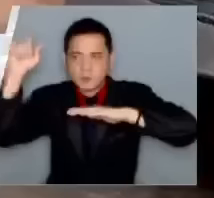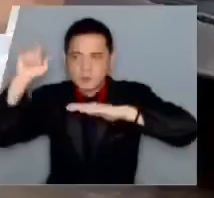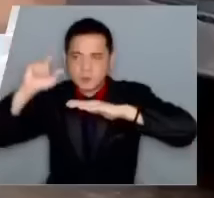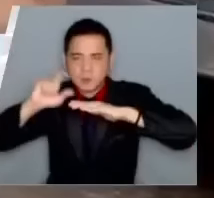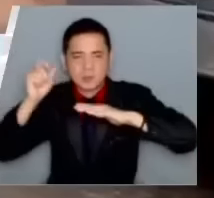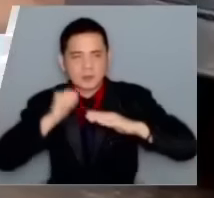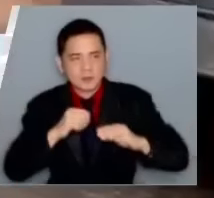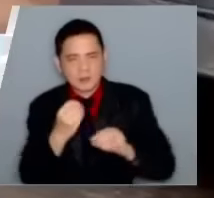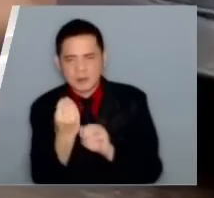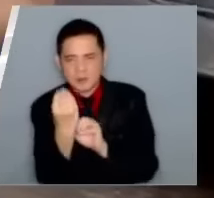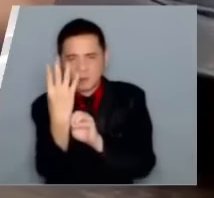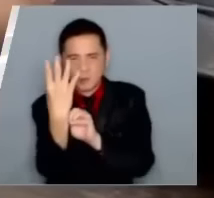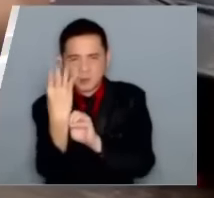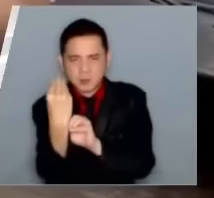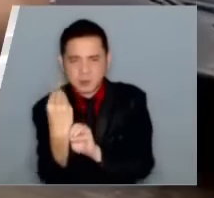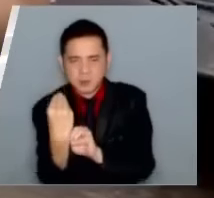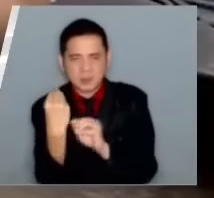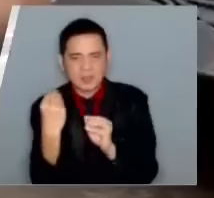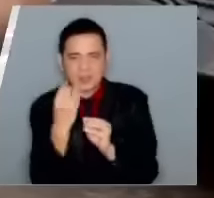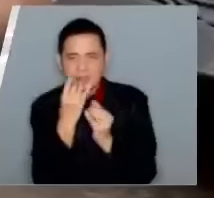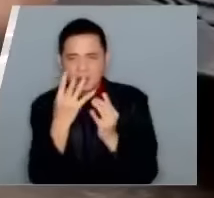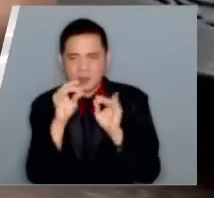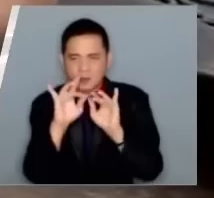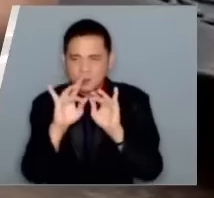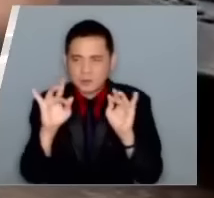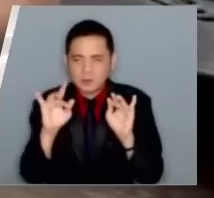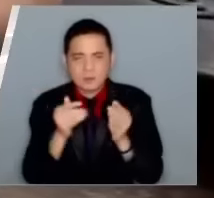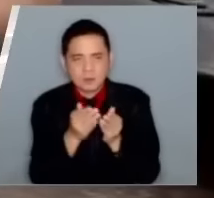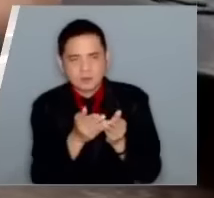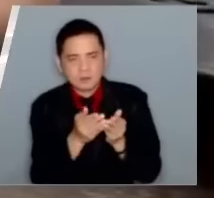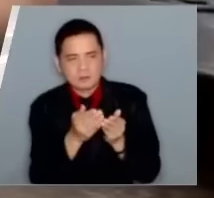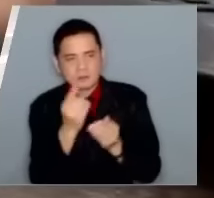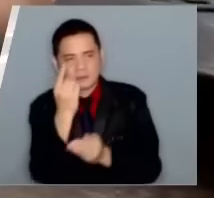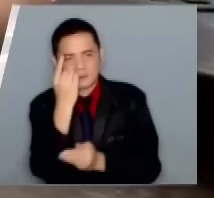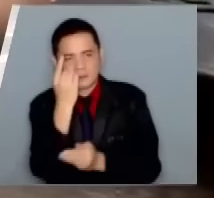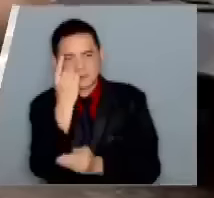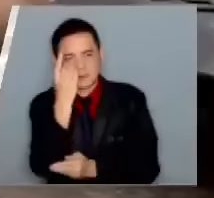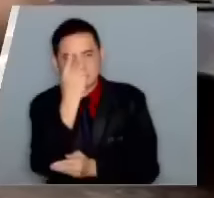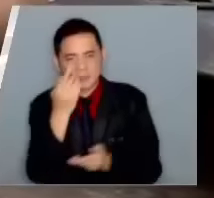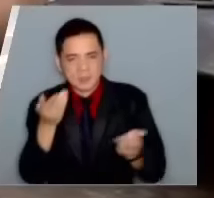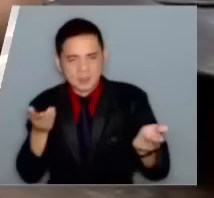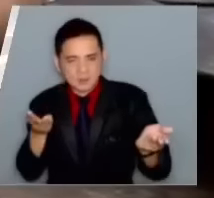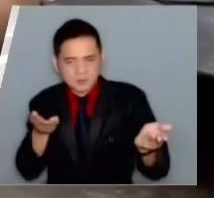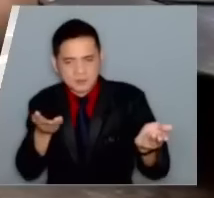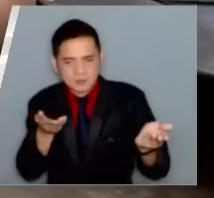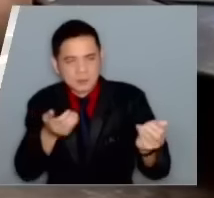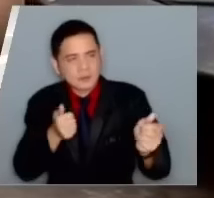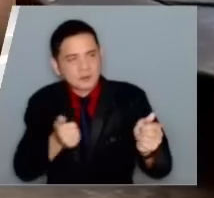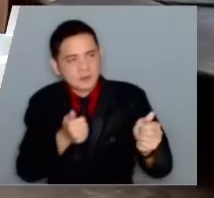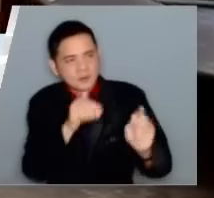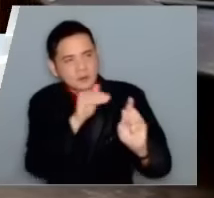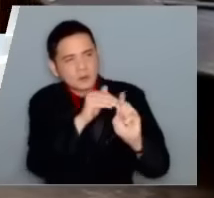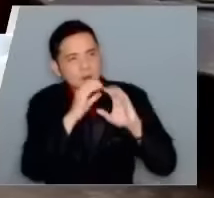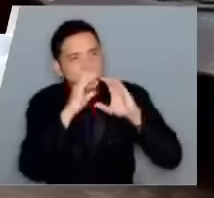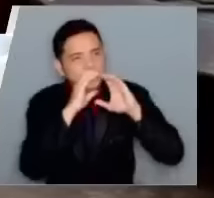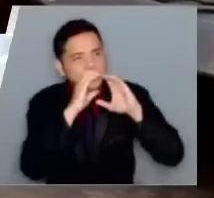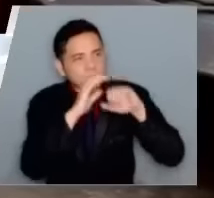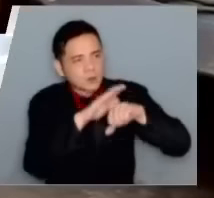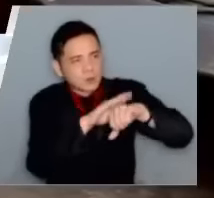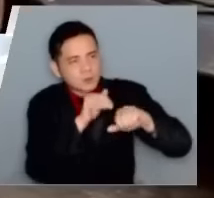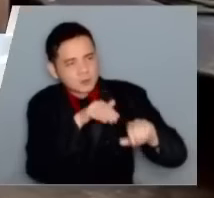Sa unang tingin pa lang, nakitaan na ng paglabag ang vessel na ito kaya nilapitan ng mga nagpapatrolyang tauhan ng Philippine Coast Guard. Dito nga na-discover